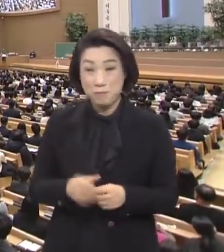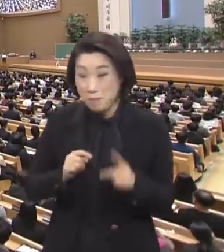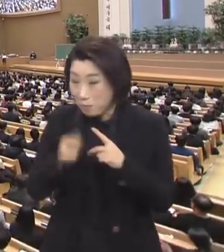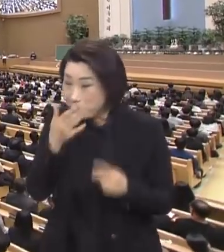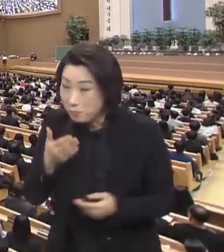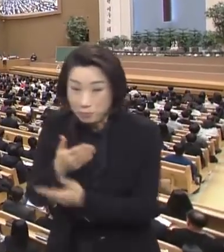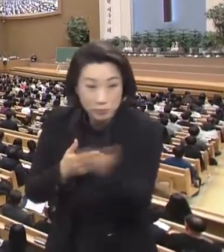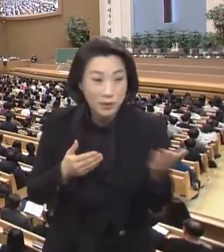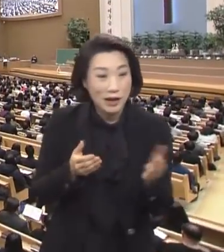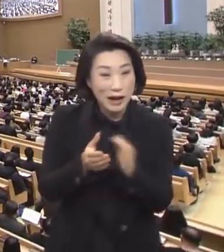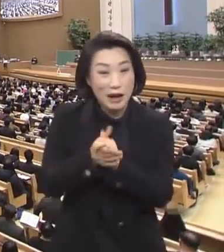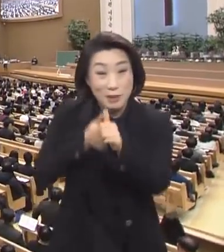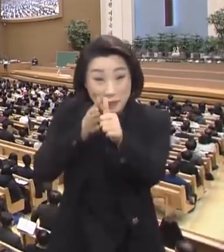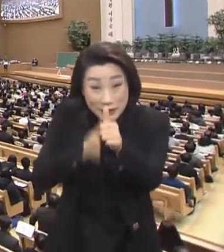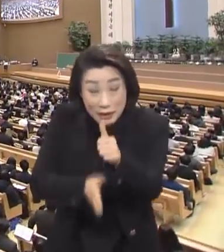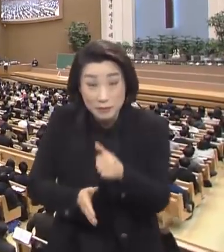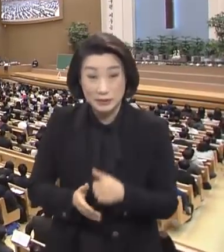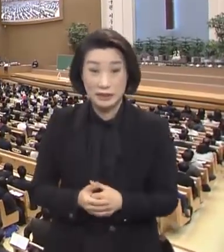알아들었으면 아멘합시다.